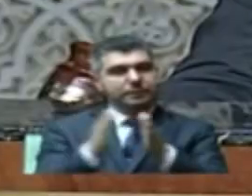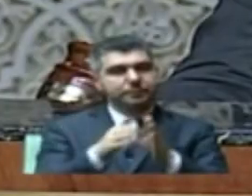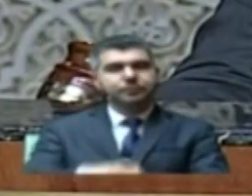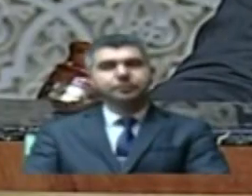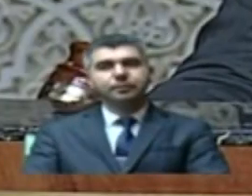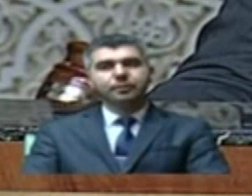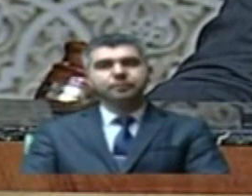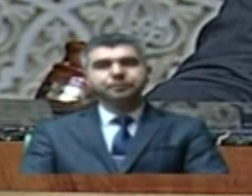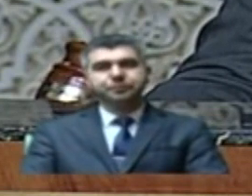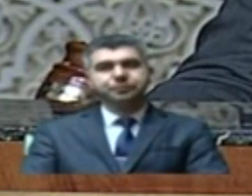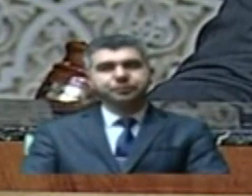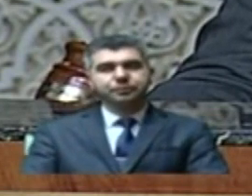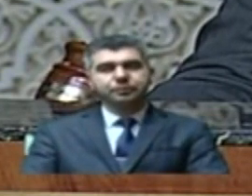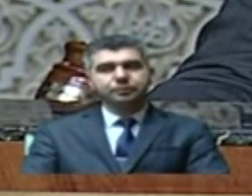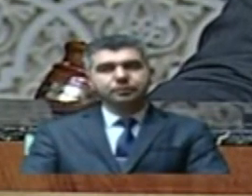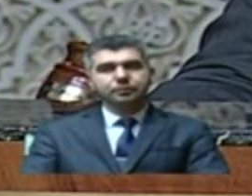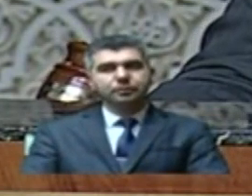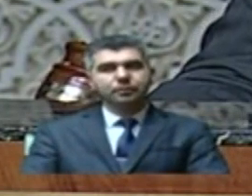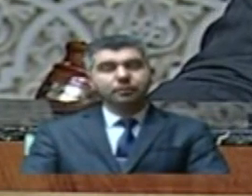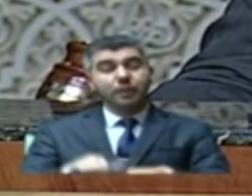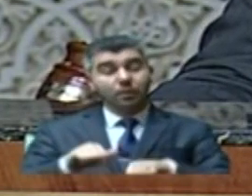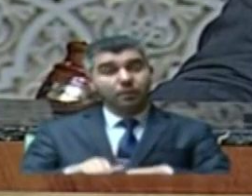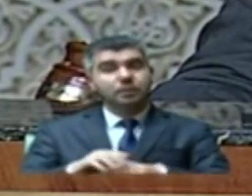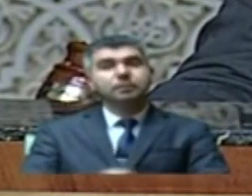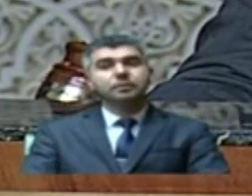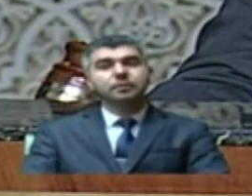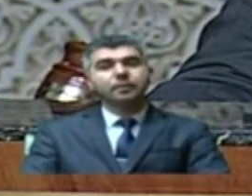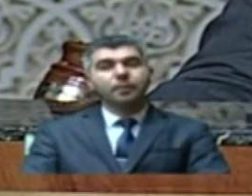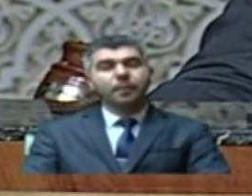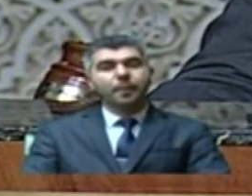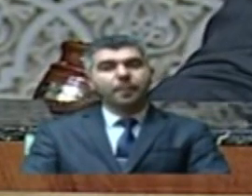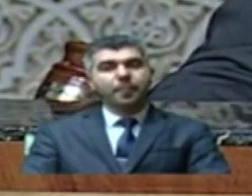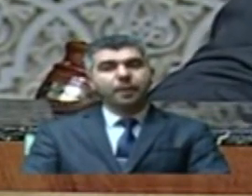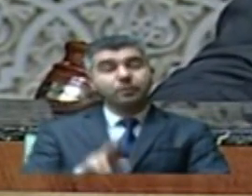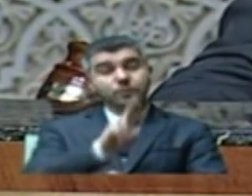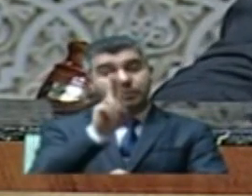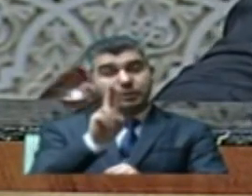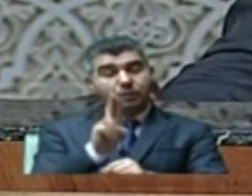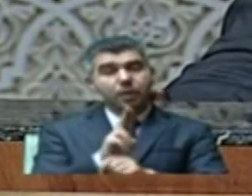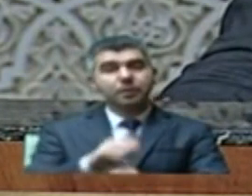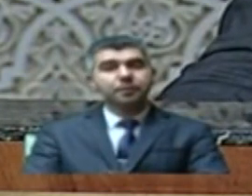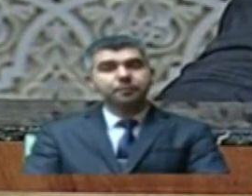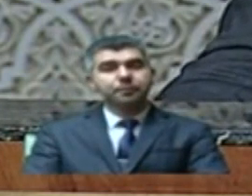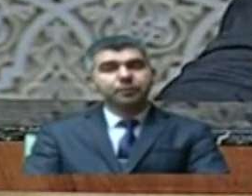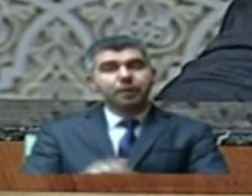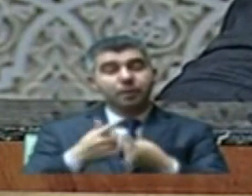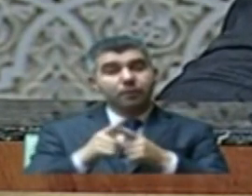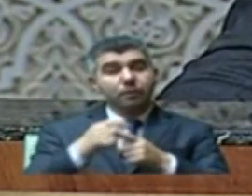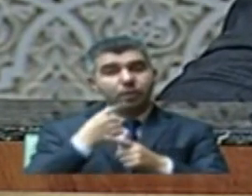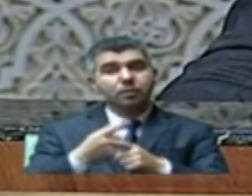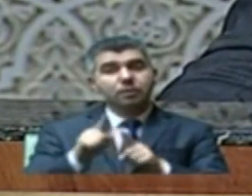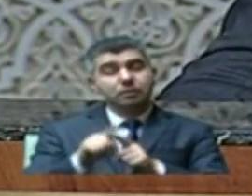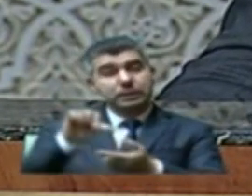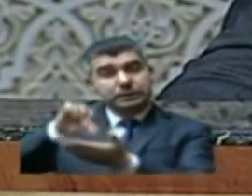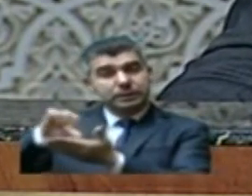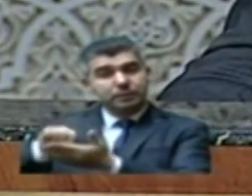الوزيرة، ونواصل دائما مع قطاع الأسرة والتضامن والمساواة والتنمية الاجتماعية. والسؤال الثالث موضوعه وضعية